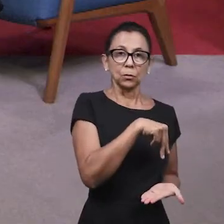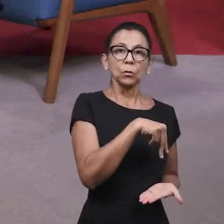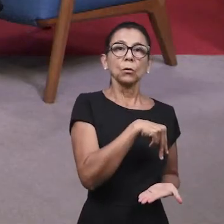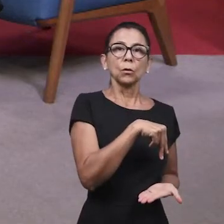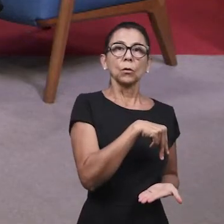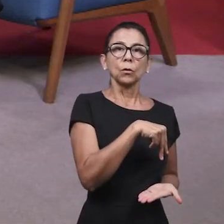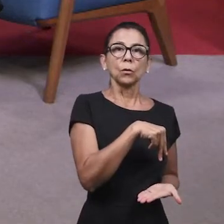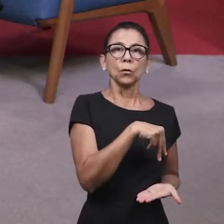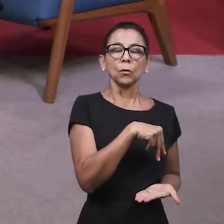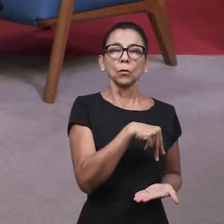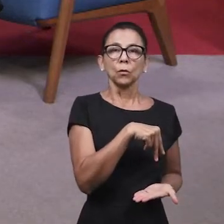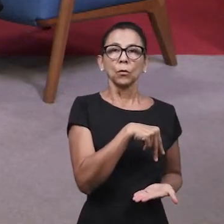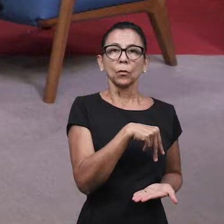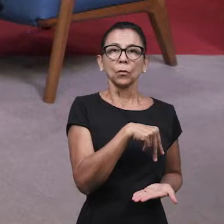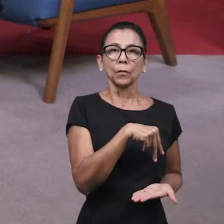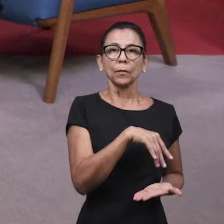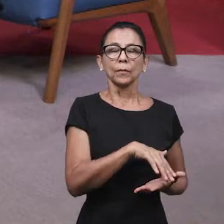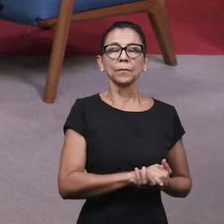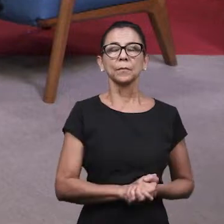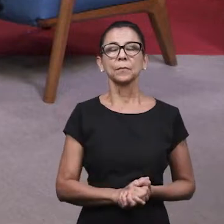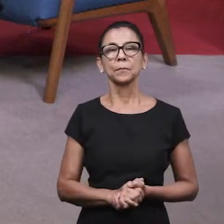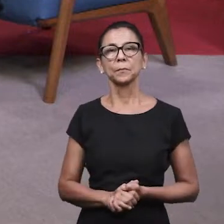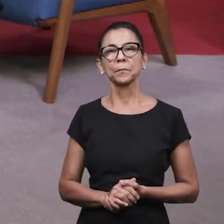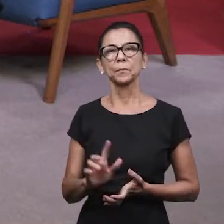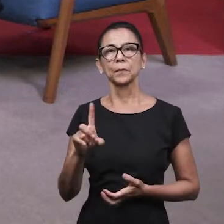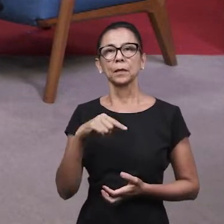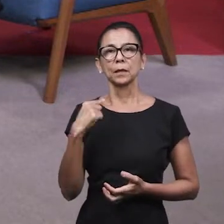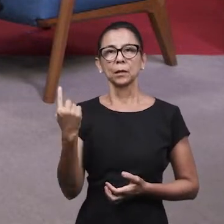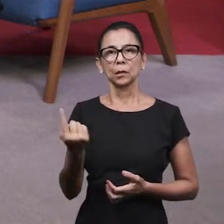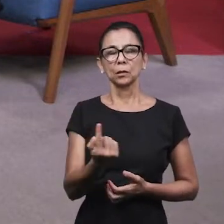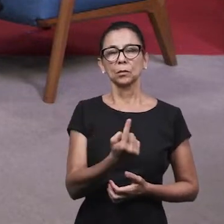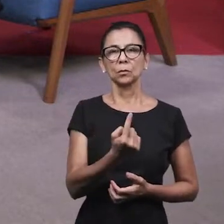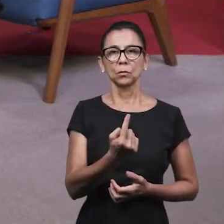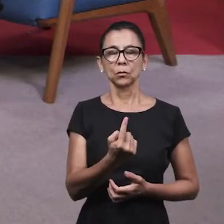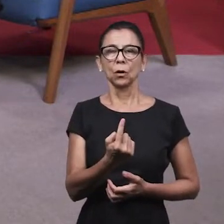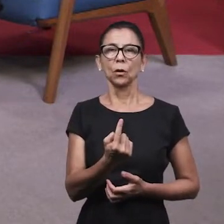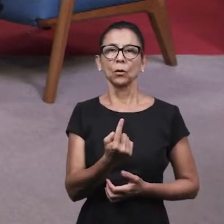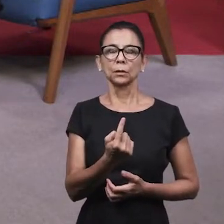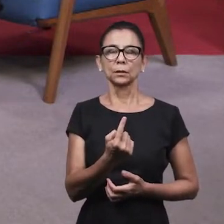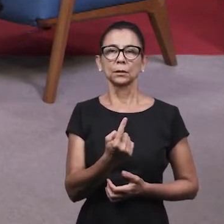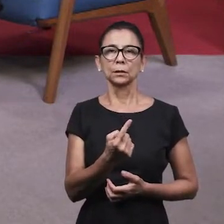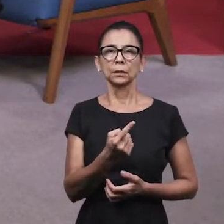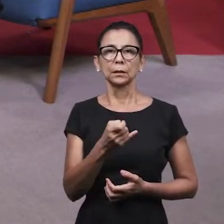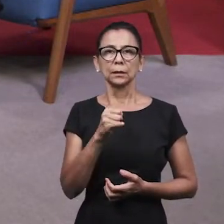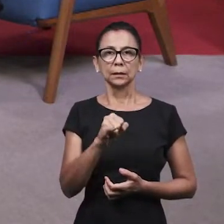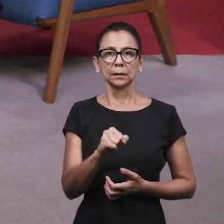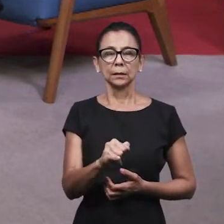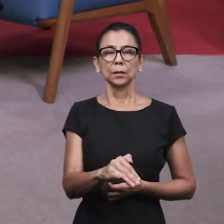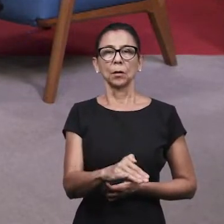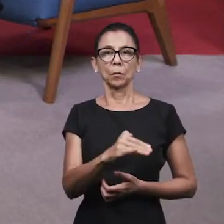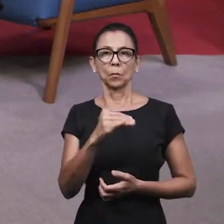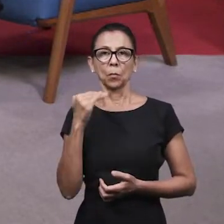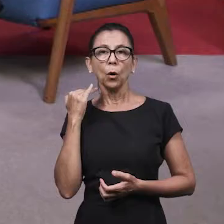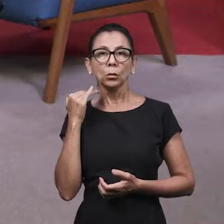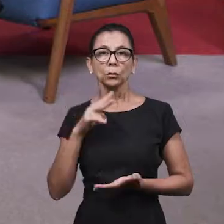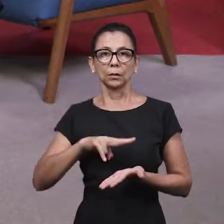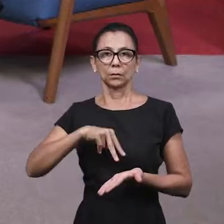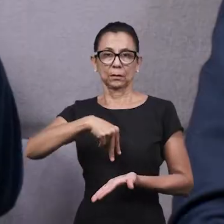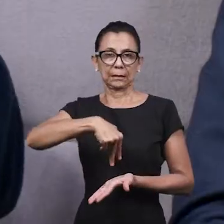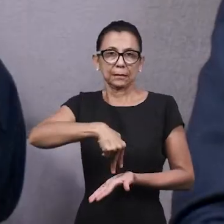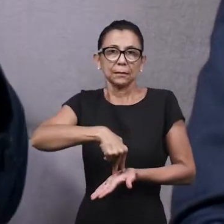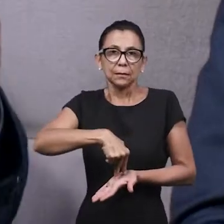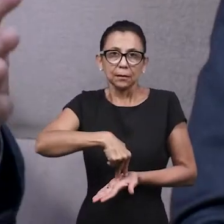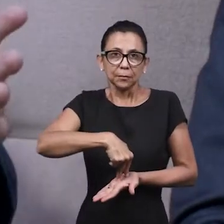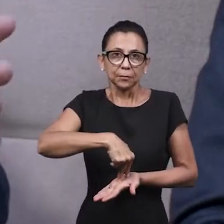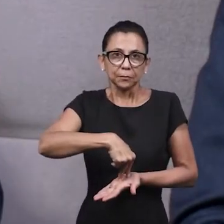jour, comme Sergio a déjà dit, il, euh, il fait référence à la mort et à